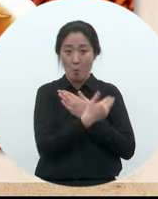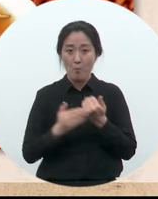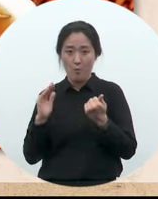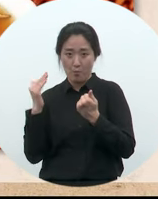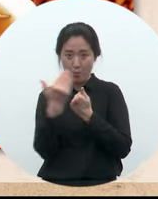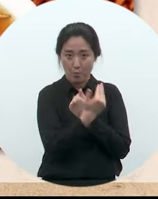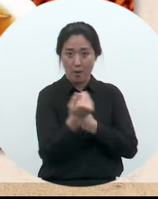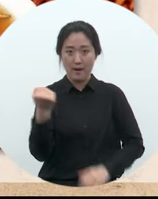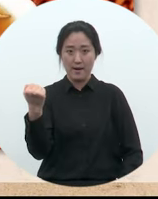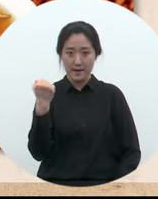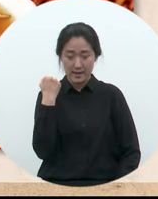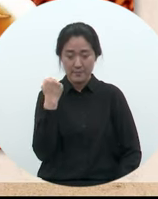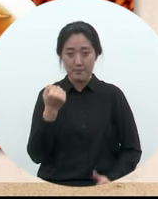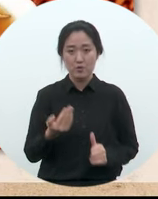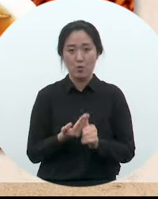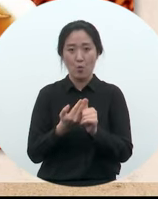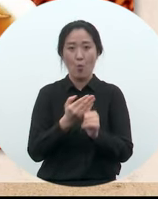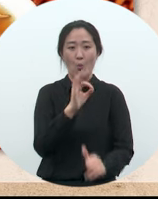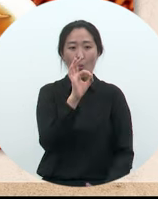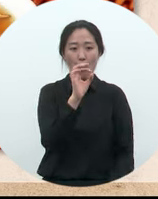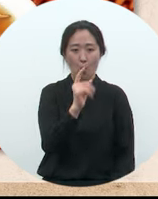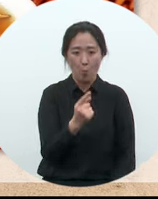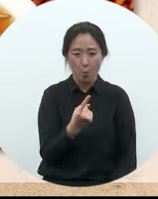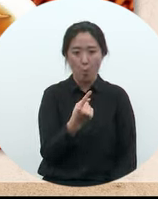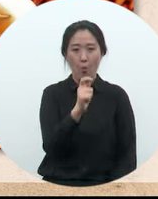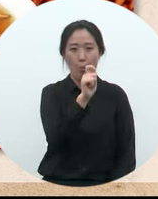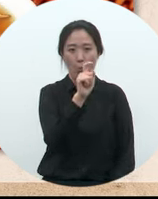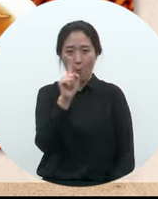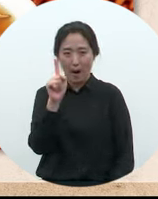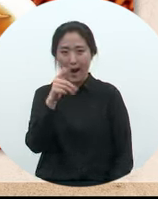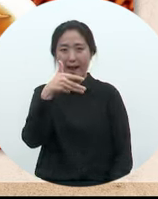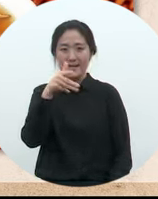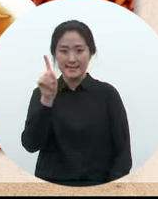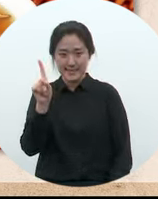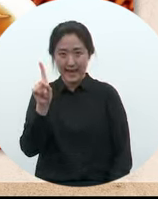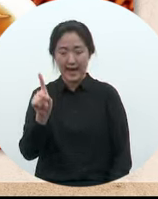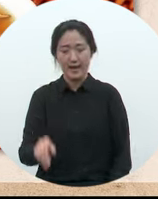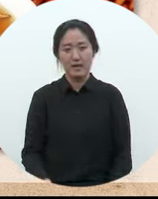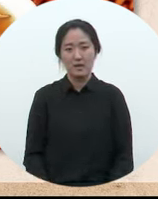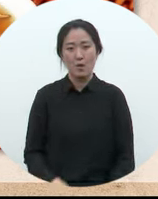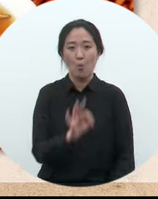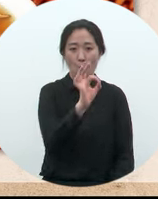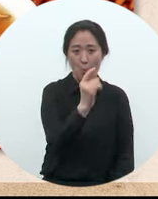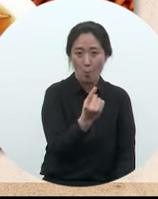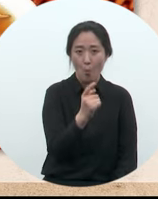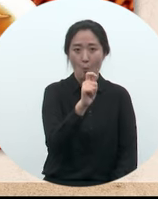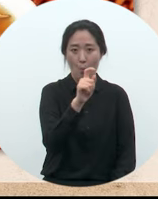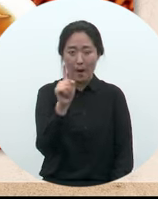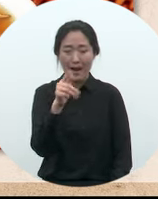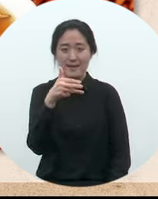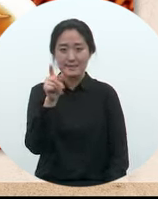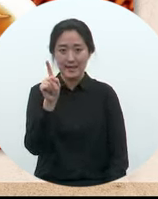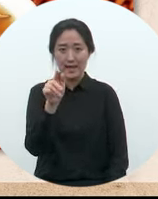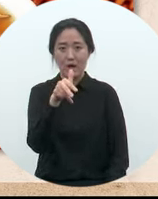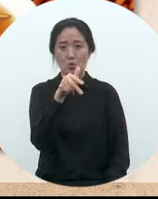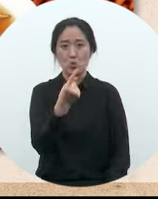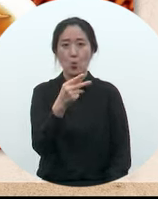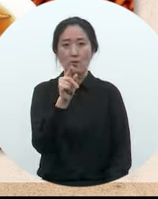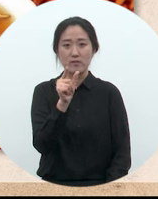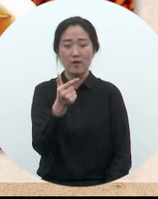중요합니다. 면역력을 높이는 차요법으로는 오과차를 말씀드릴 수가 있습니다. 이